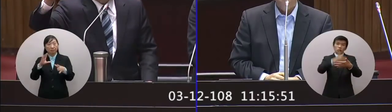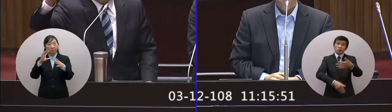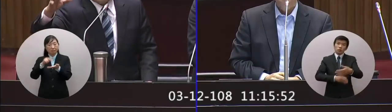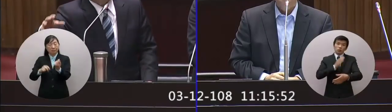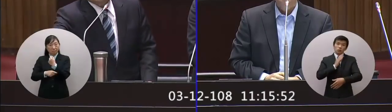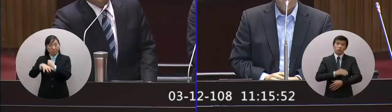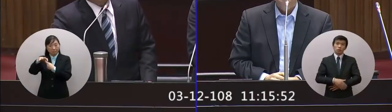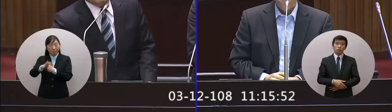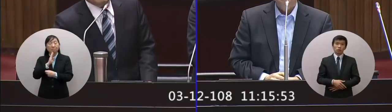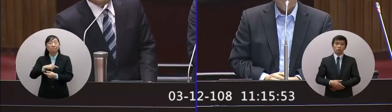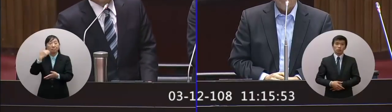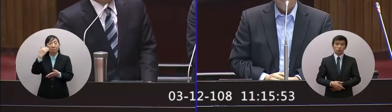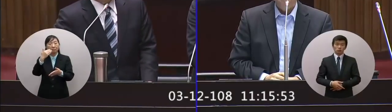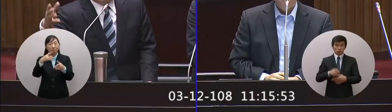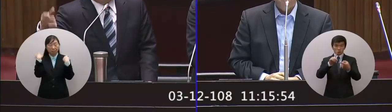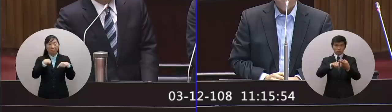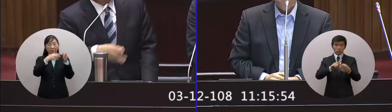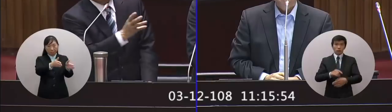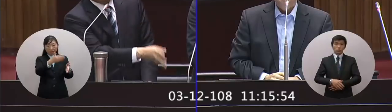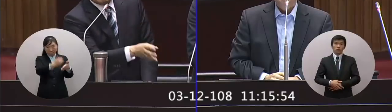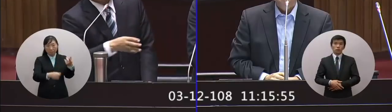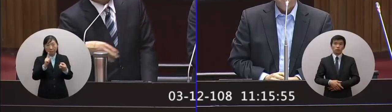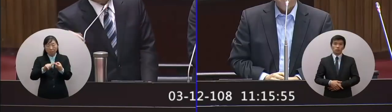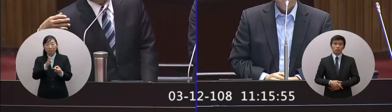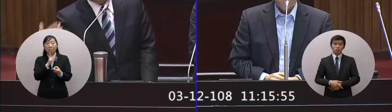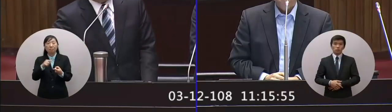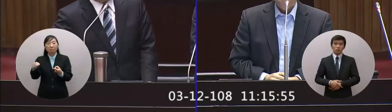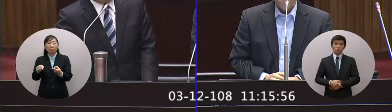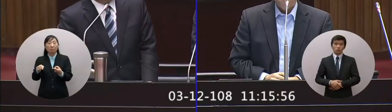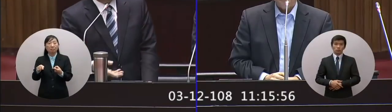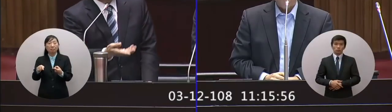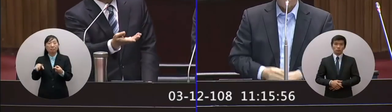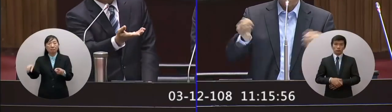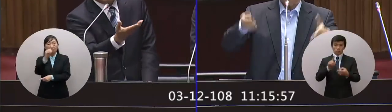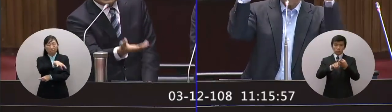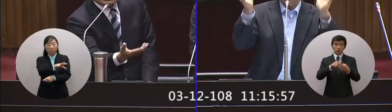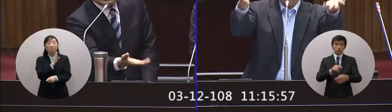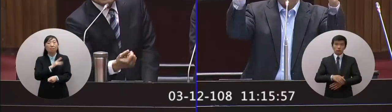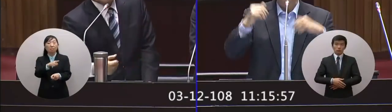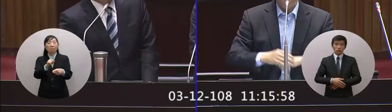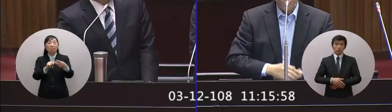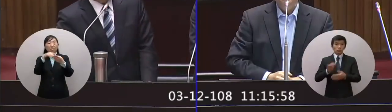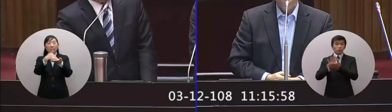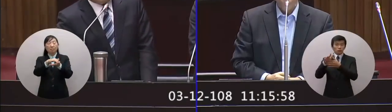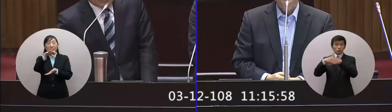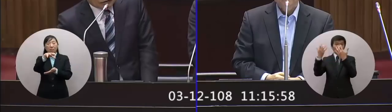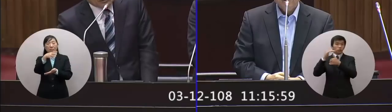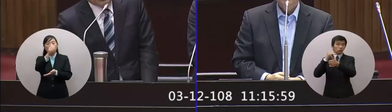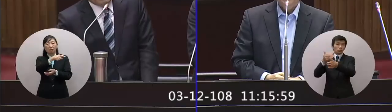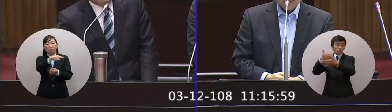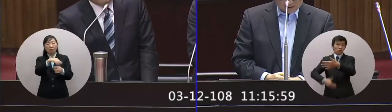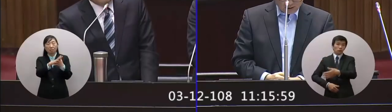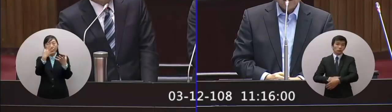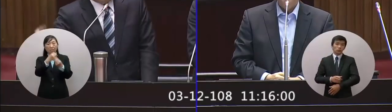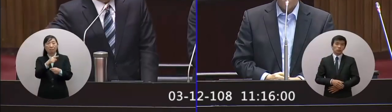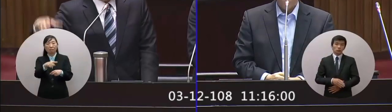院决议是看资本门的， 对， 结果因为放到资本门来， 对，主席把资本门砍掉， 经常的研究